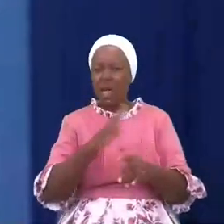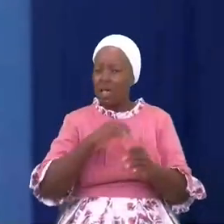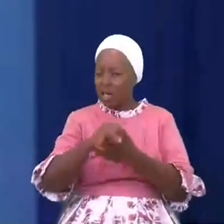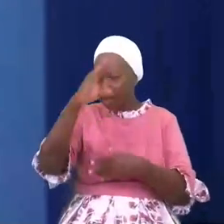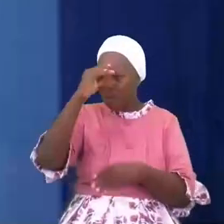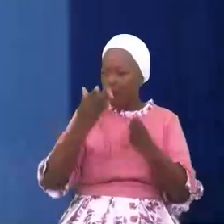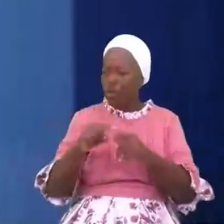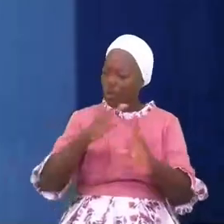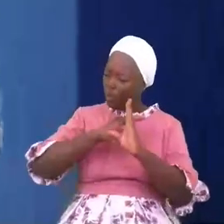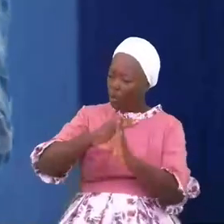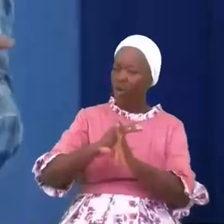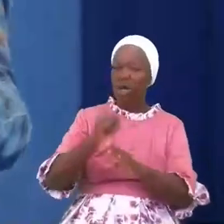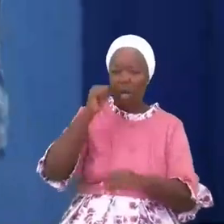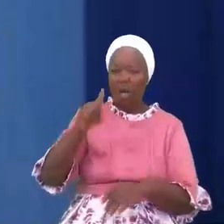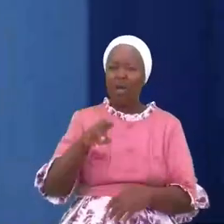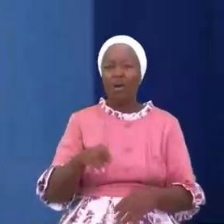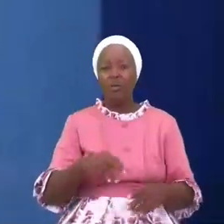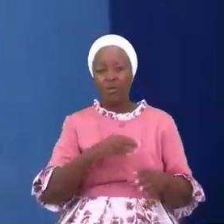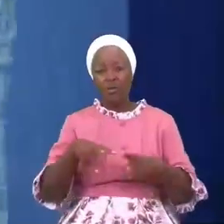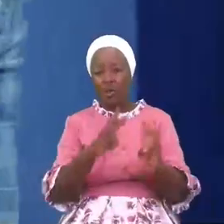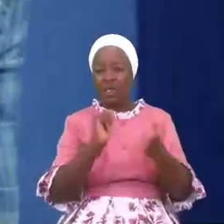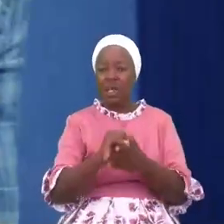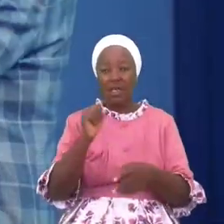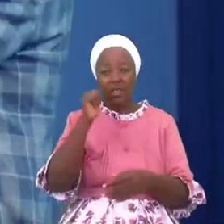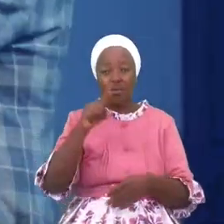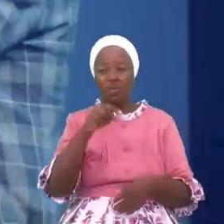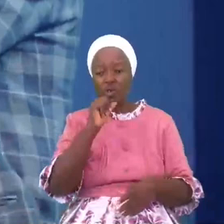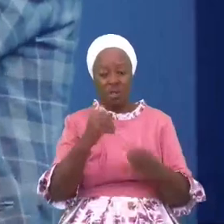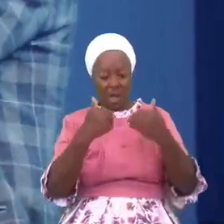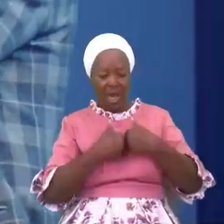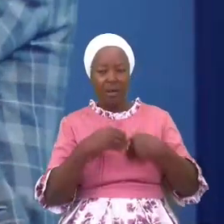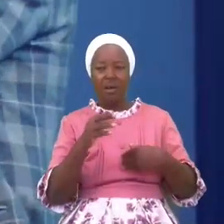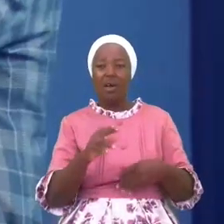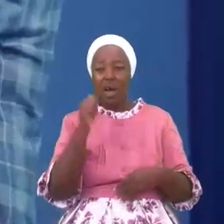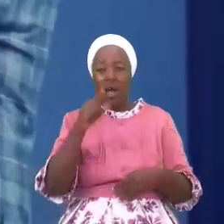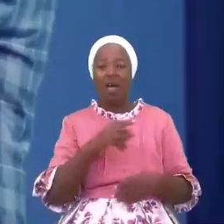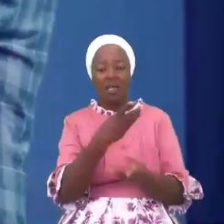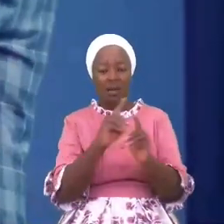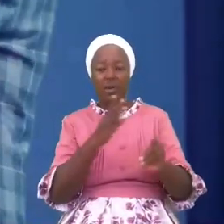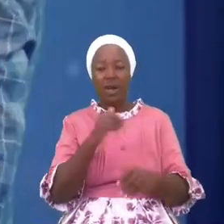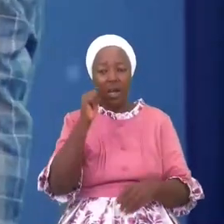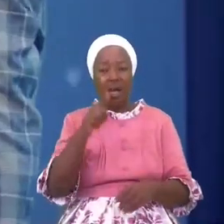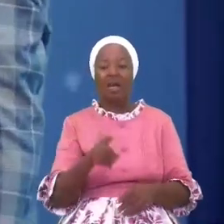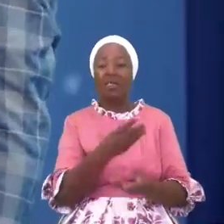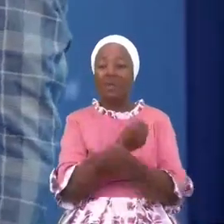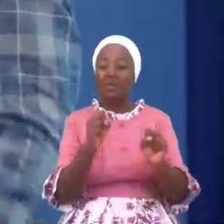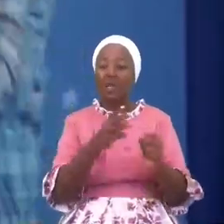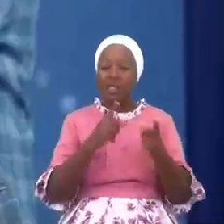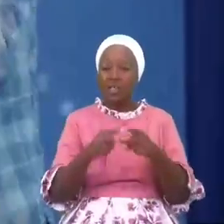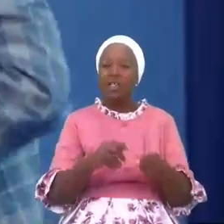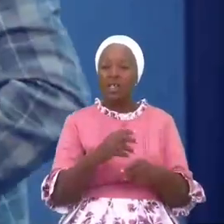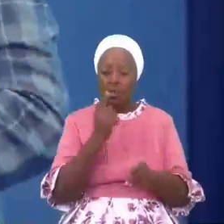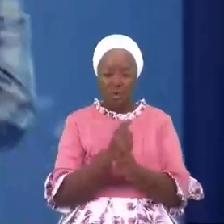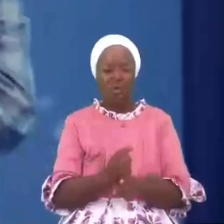Cet homme voulait bloquer sa voie pour qu'elle n'ait pas sa délivrance, son salut. Et il a continué